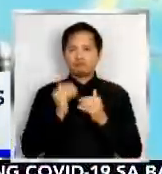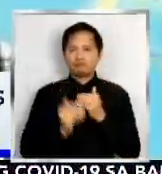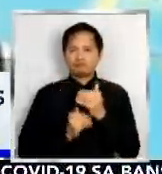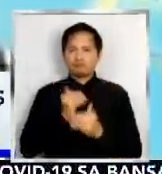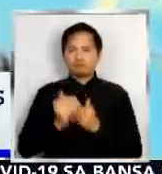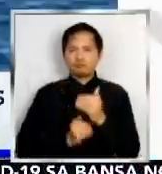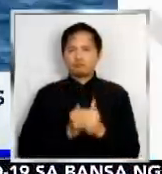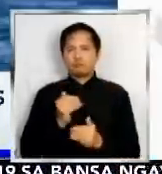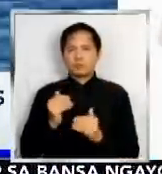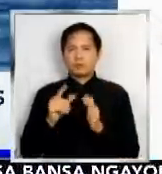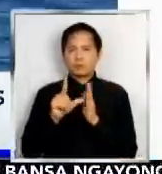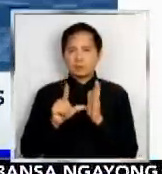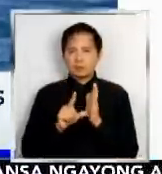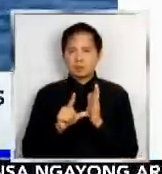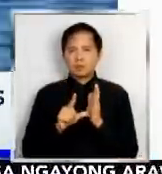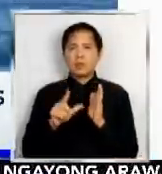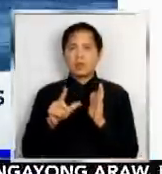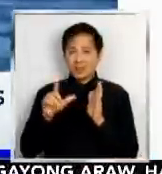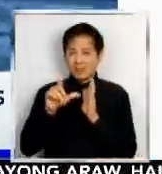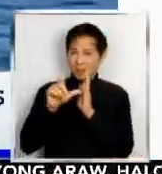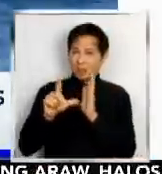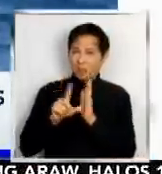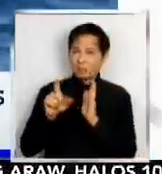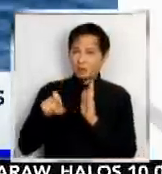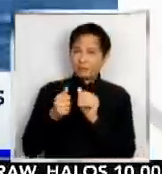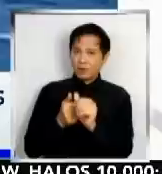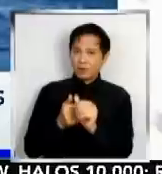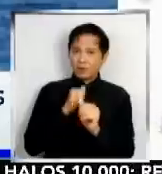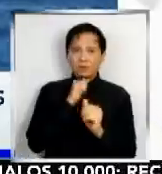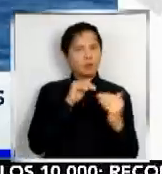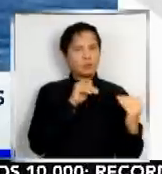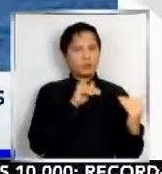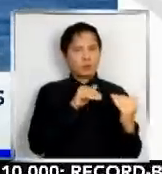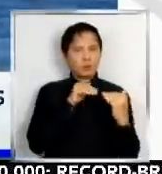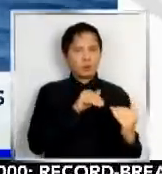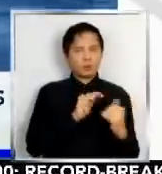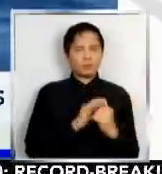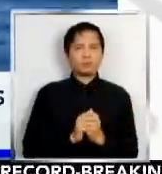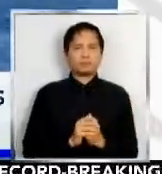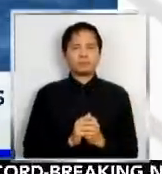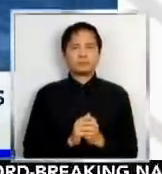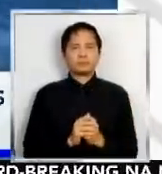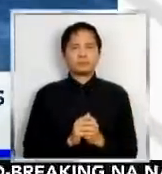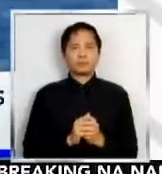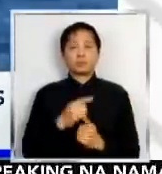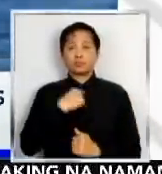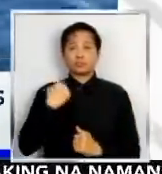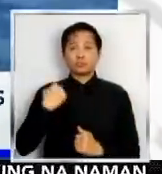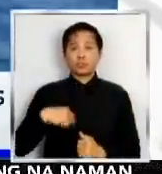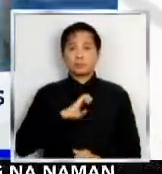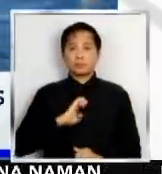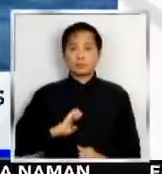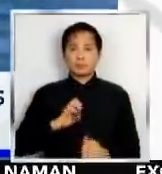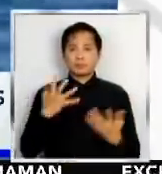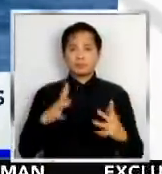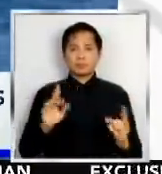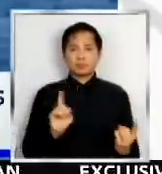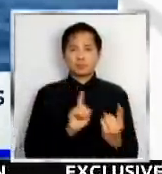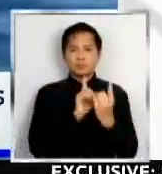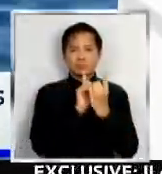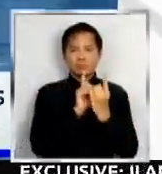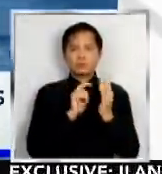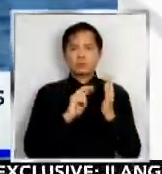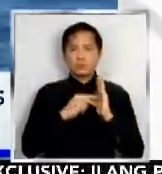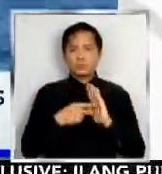not warfare. Ayon sa AFP, nakausap na raw nila ang kanilang Chinese counterparts at ipinarating ang hiling ni Defense Secretary